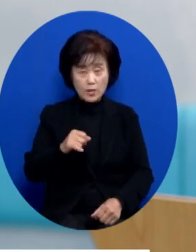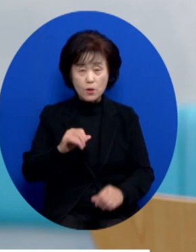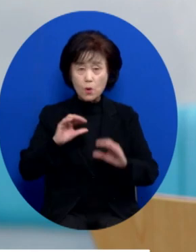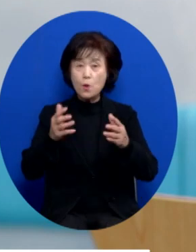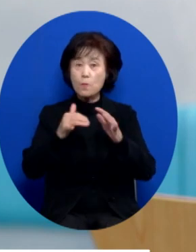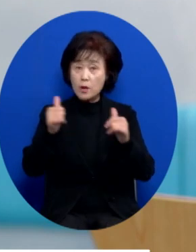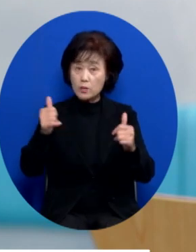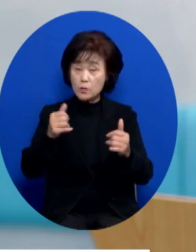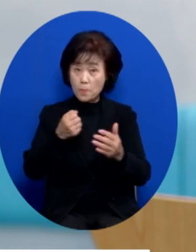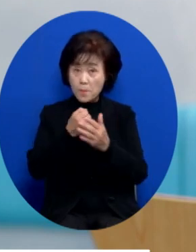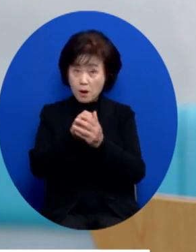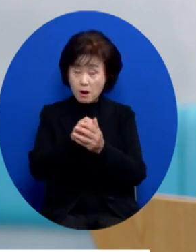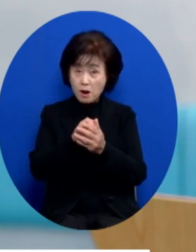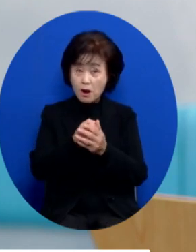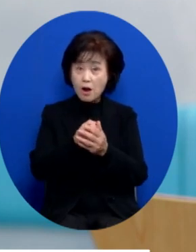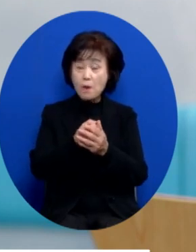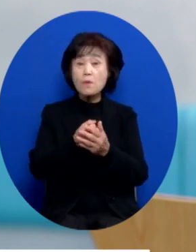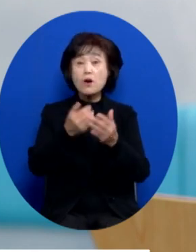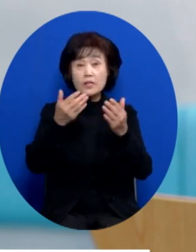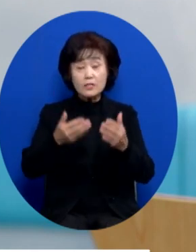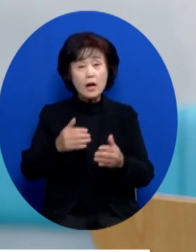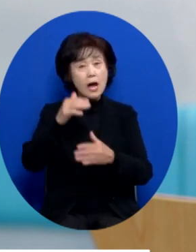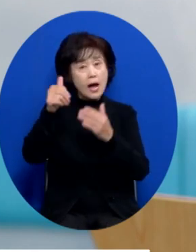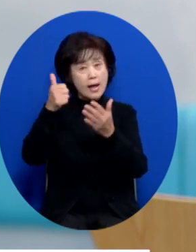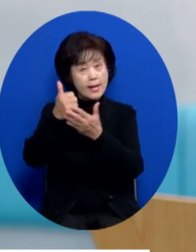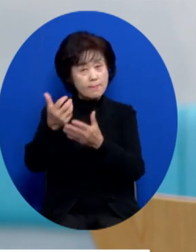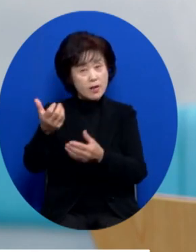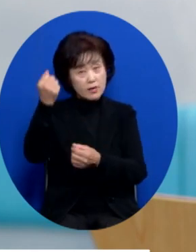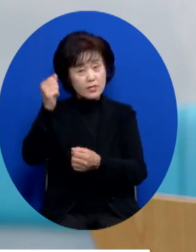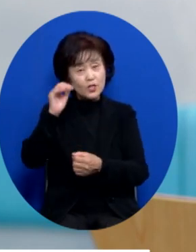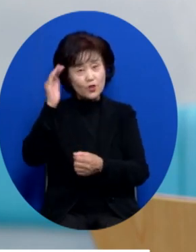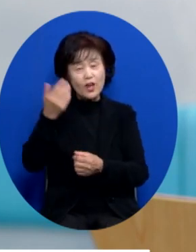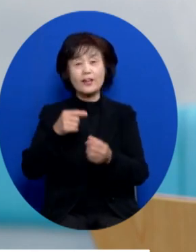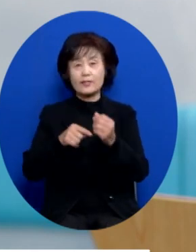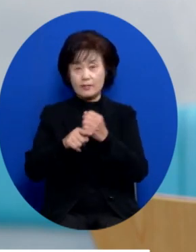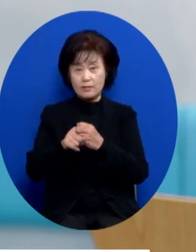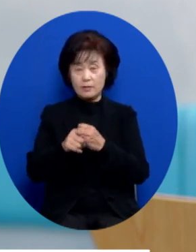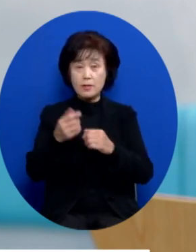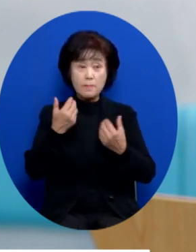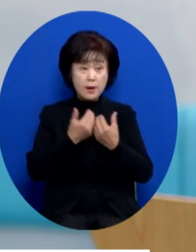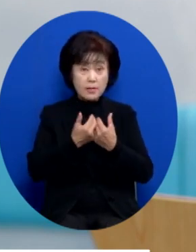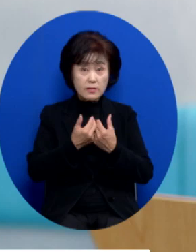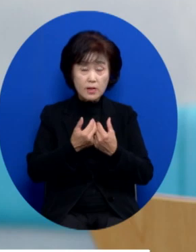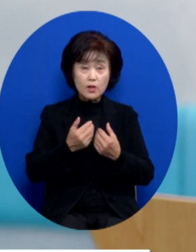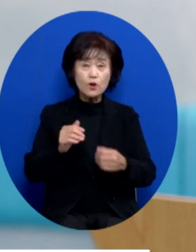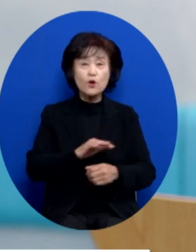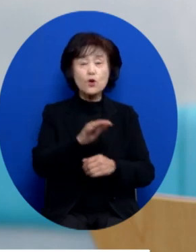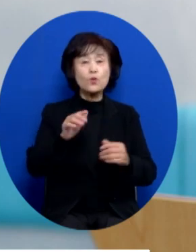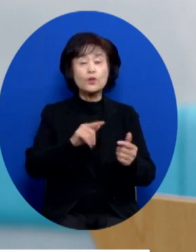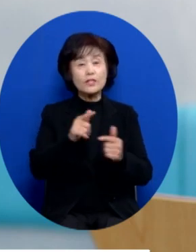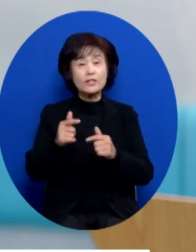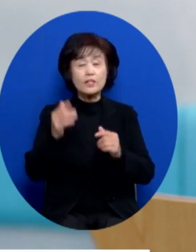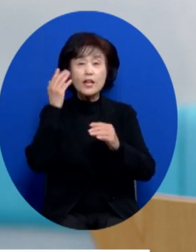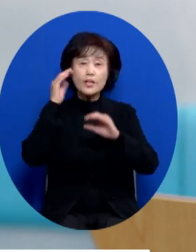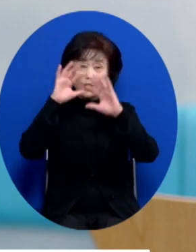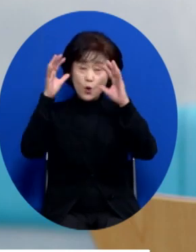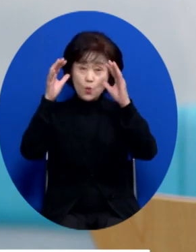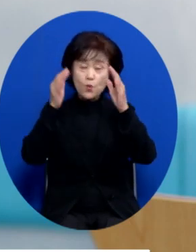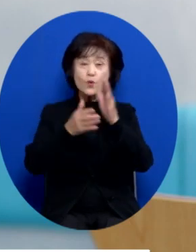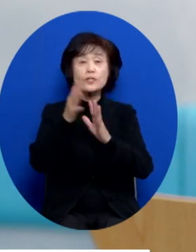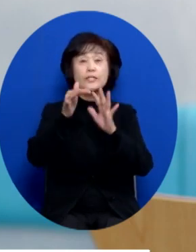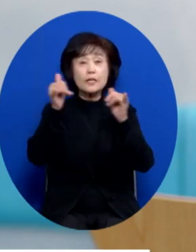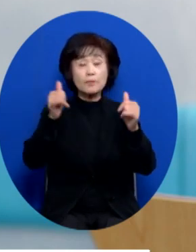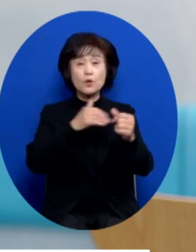삼으심으로 하나님의 소유가 되었음을 의미하며 반대로 우리는 천국 시민권을 소유한 자여